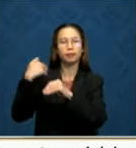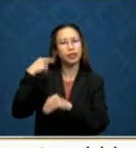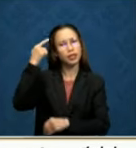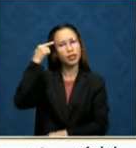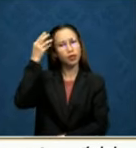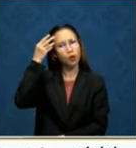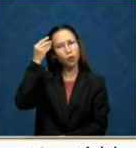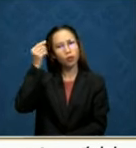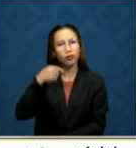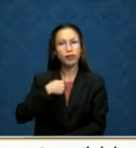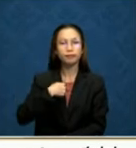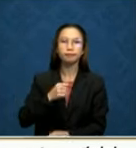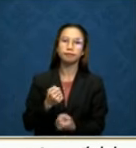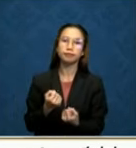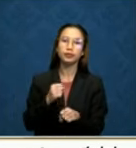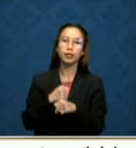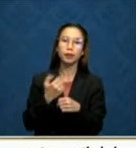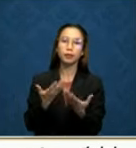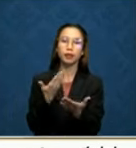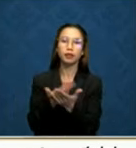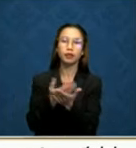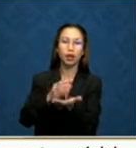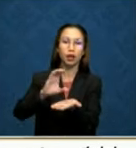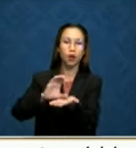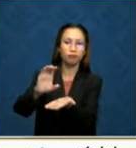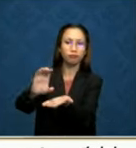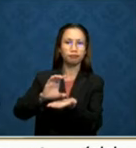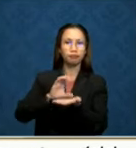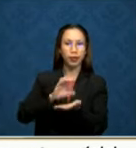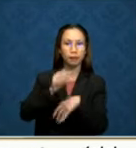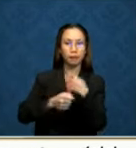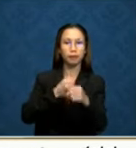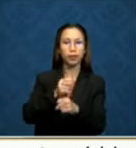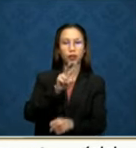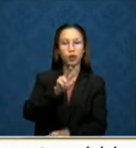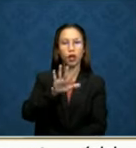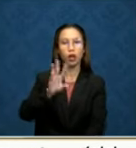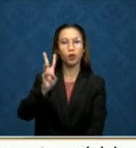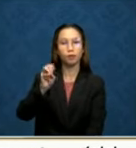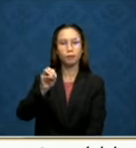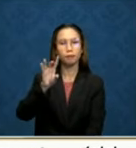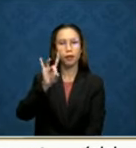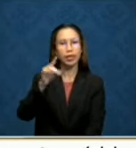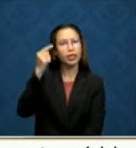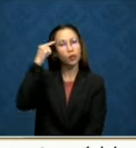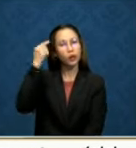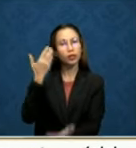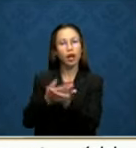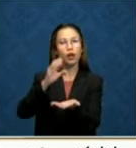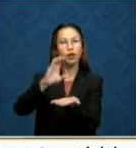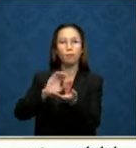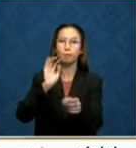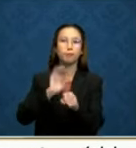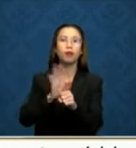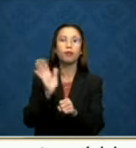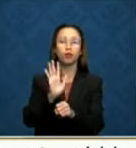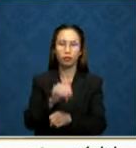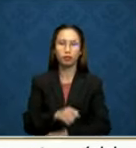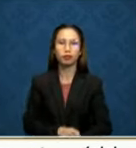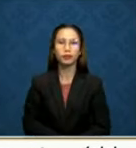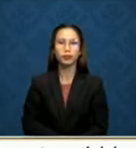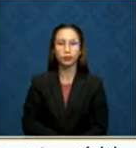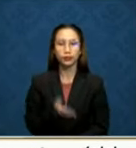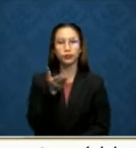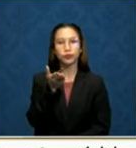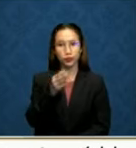วลว่าเราจะงบปมาณที่เราได้รบการจดสนในป 68จะไม่เพีงพอซึ่ก็ตองขอคามการุณา ท่าน